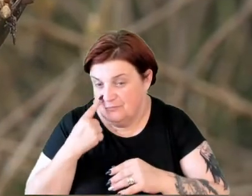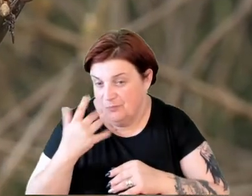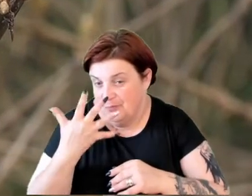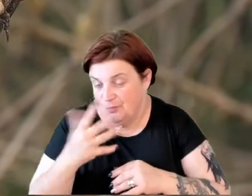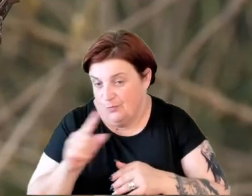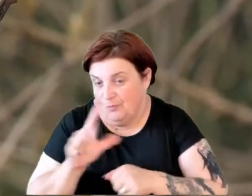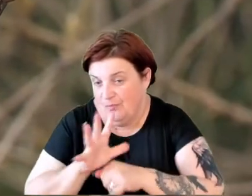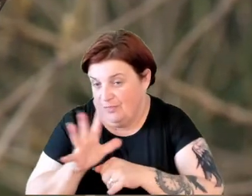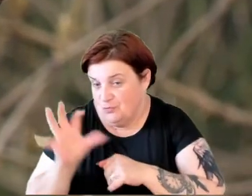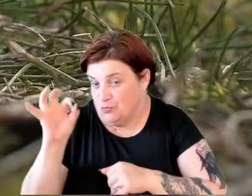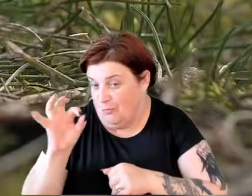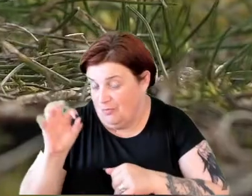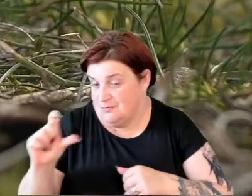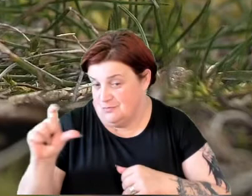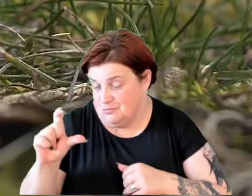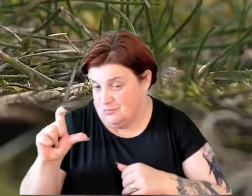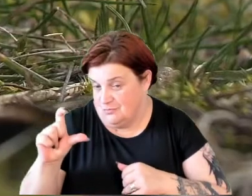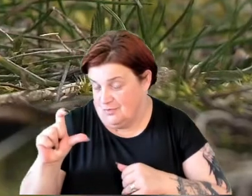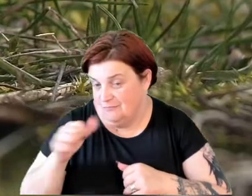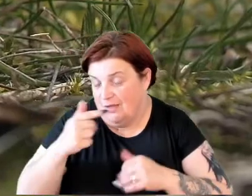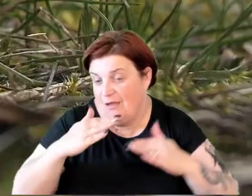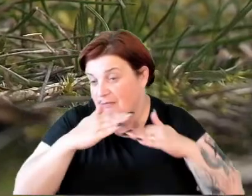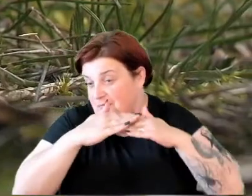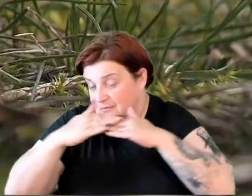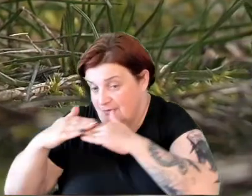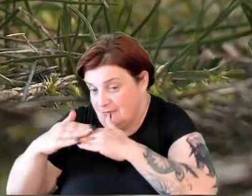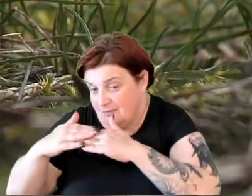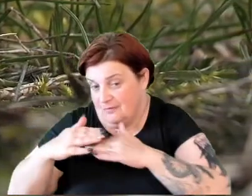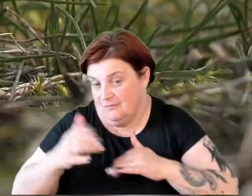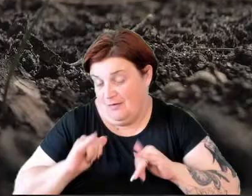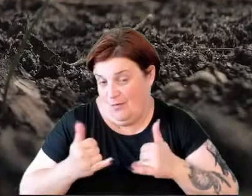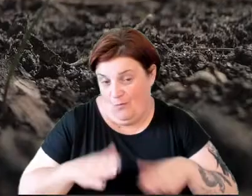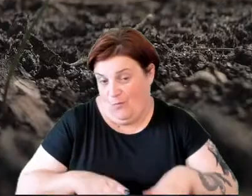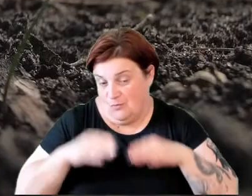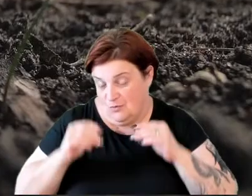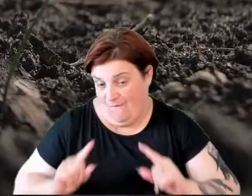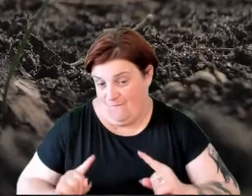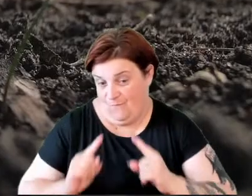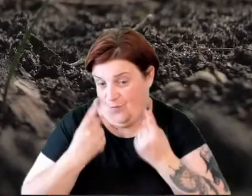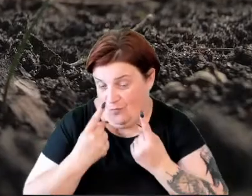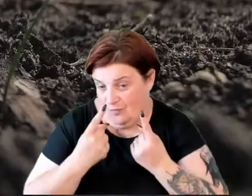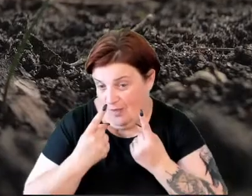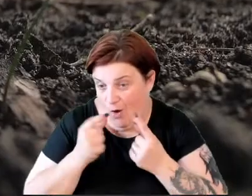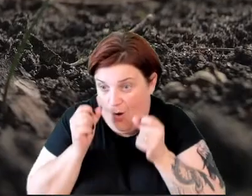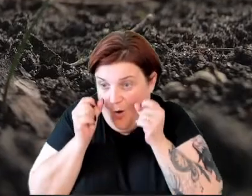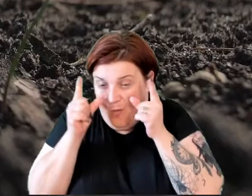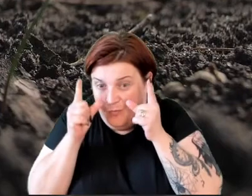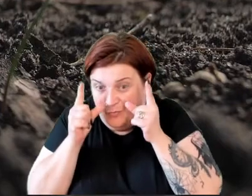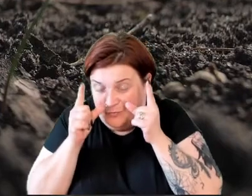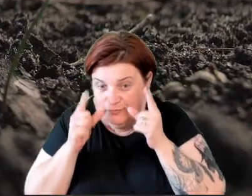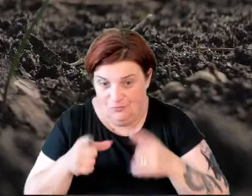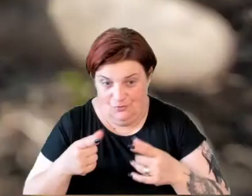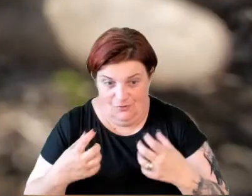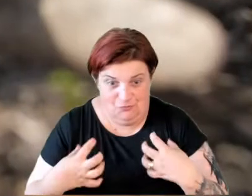15 stopni Celsjusza. Jest też kryterium fenologiczne, według którego początek wiosny wyznacza budzenie się przyrody do życia i te